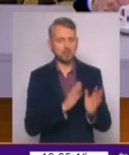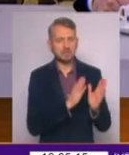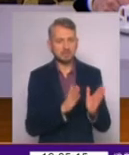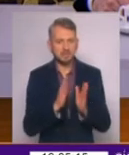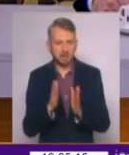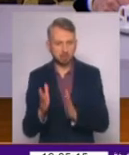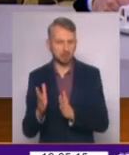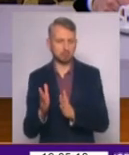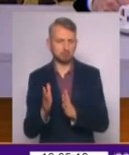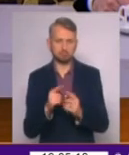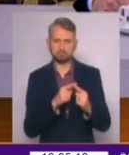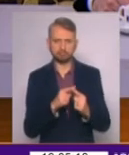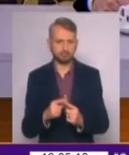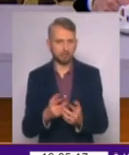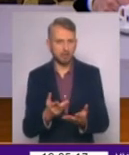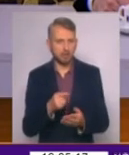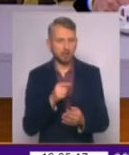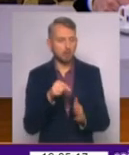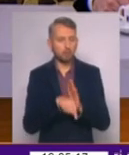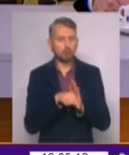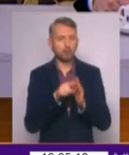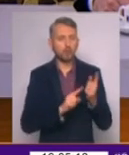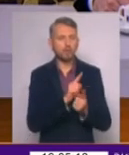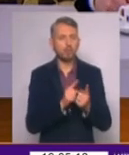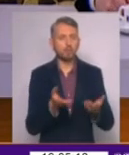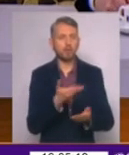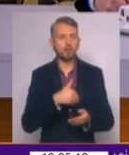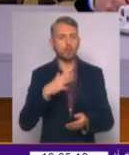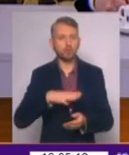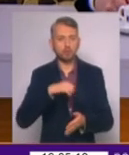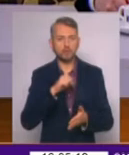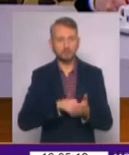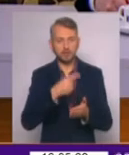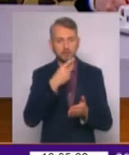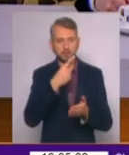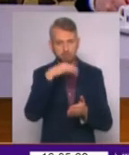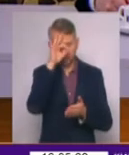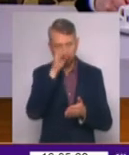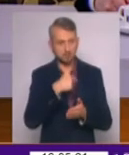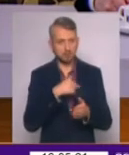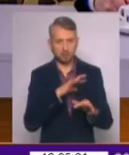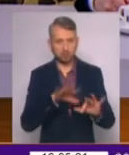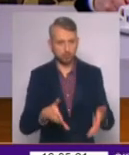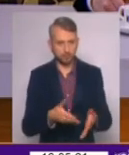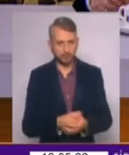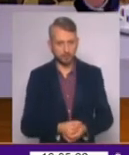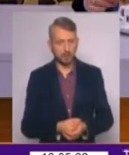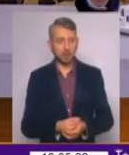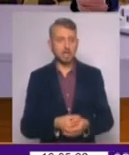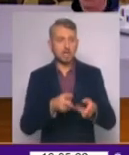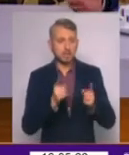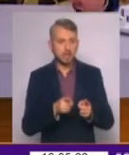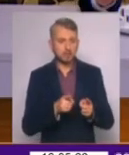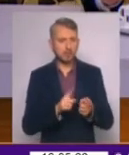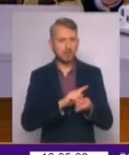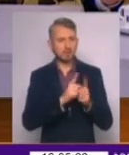нашої країни, тому що, по суті, тої реформи, якої ми очікували від правоохоронних органів, її не відбулося. Ну, дійсно, змінили